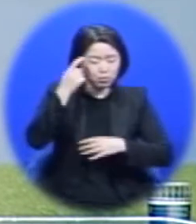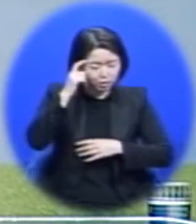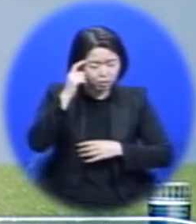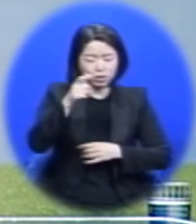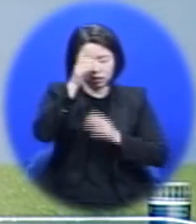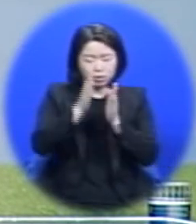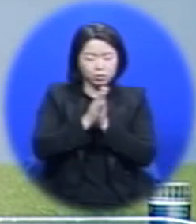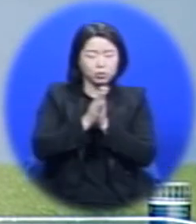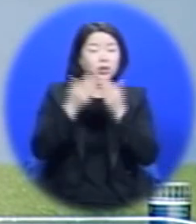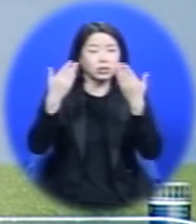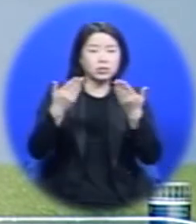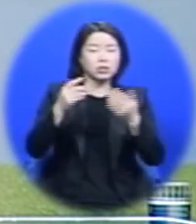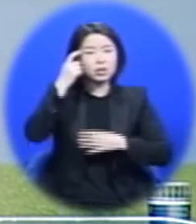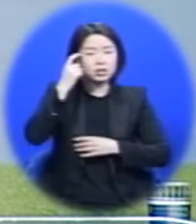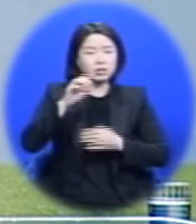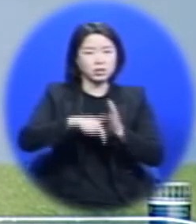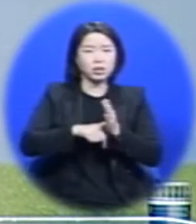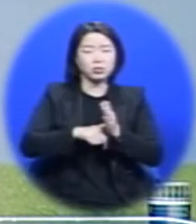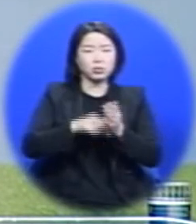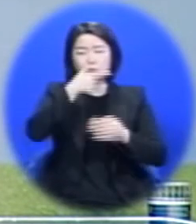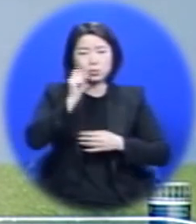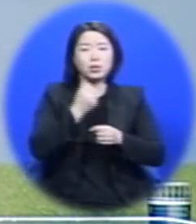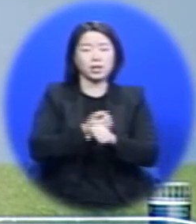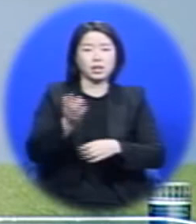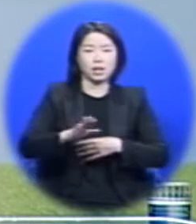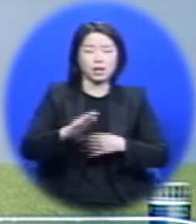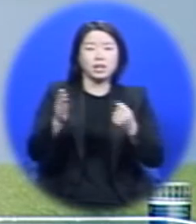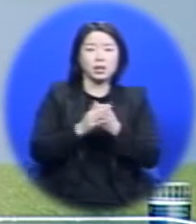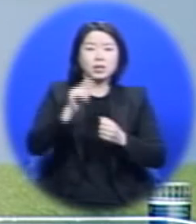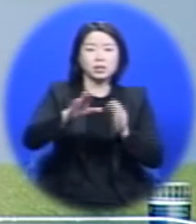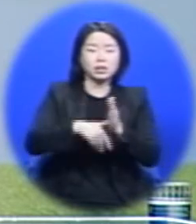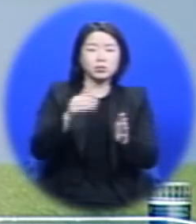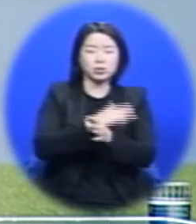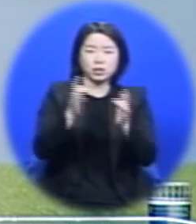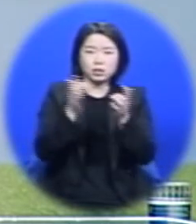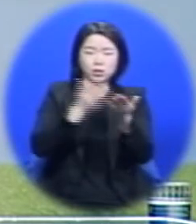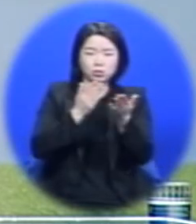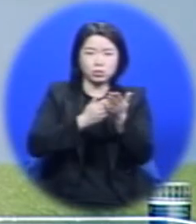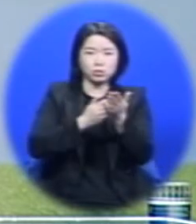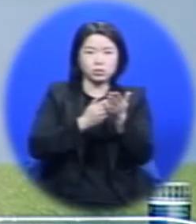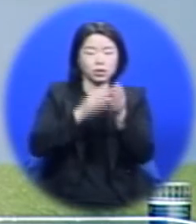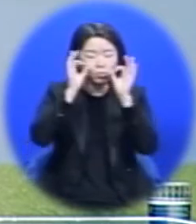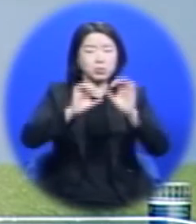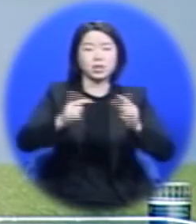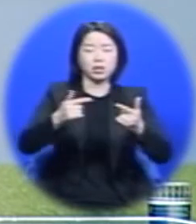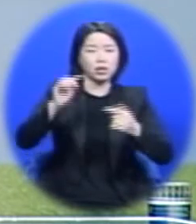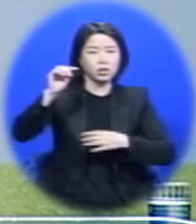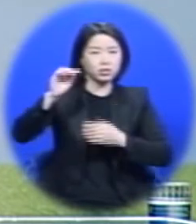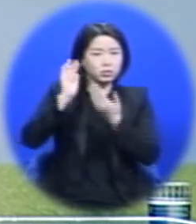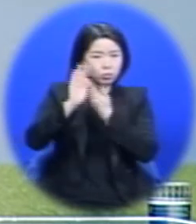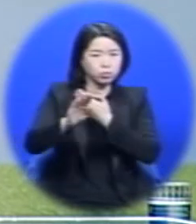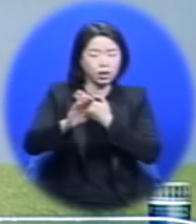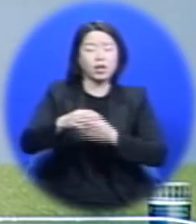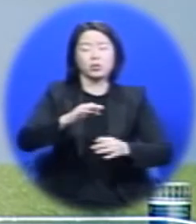시간도 지금 아까운데, 그래서 그때부터 인터넷 뉴스를 안 보는데, 아, 그 뒤에